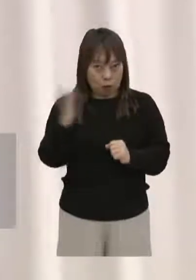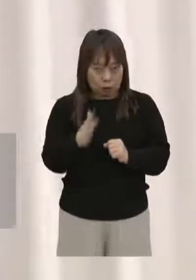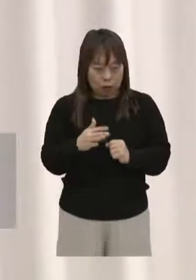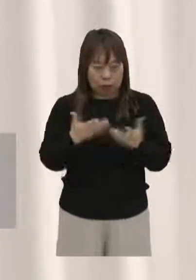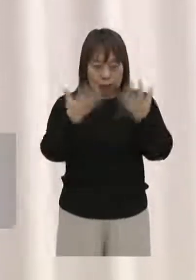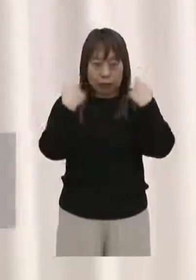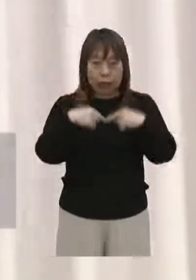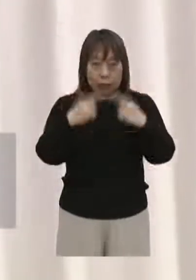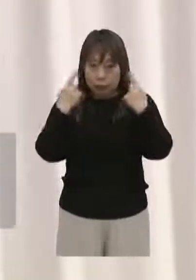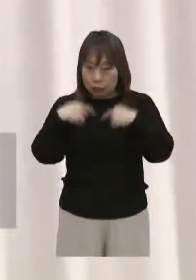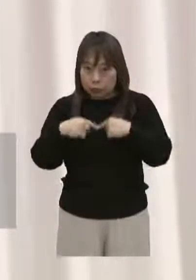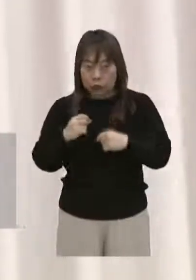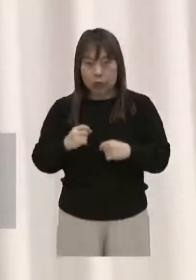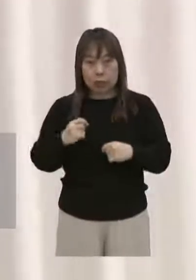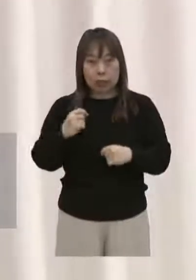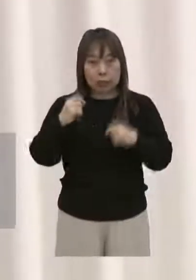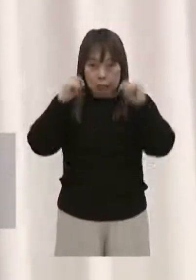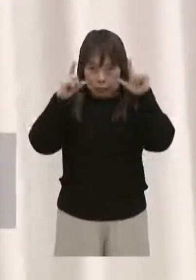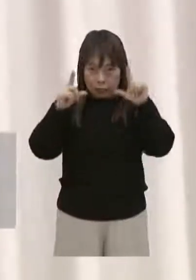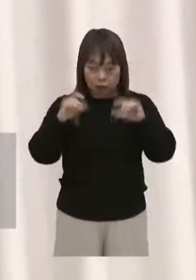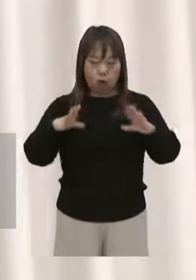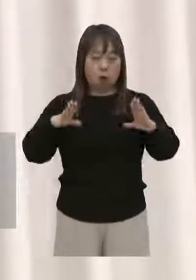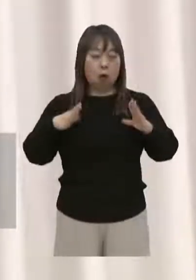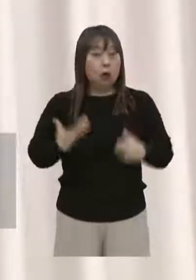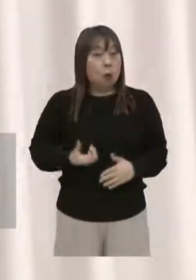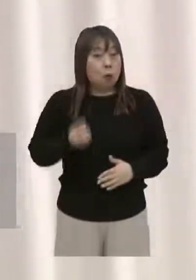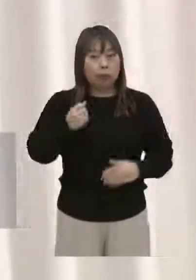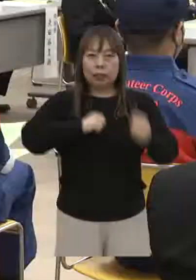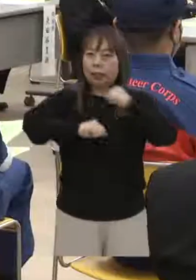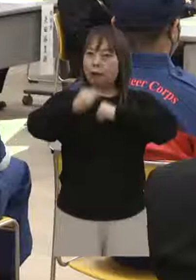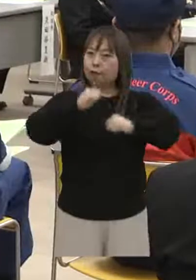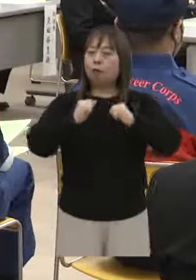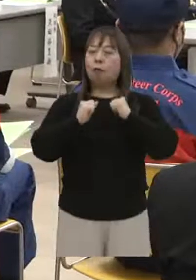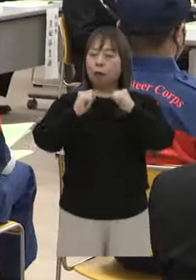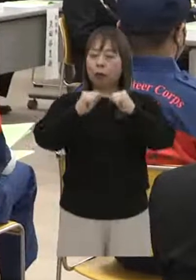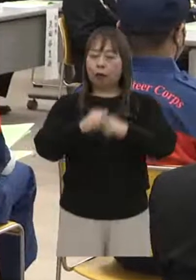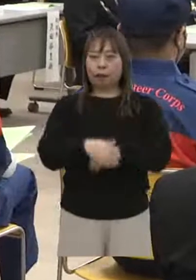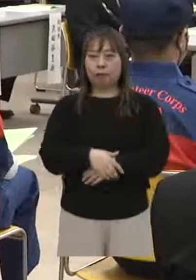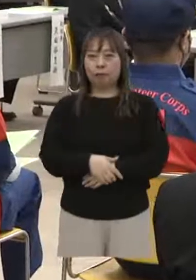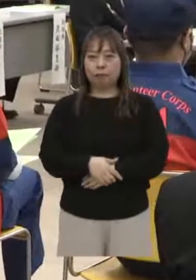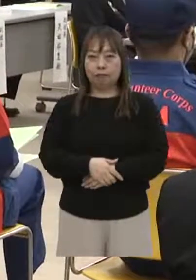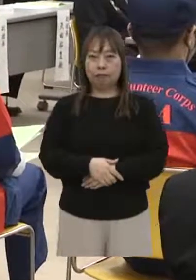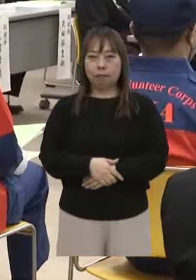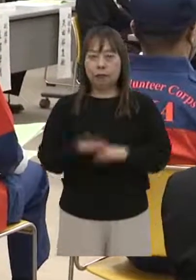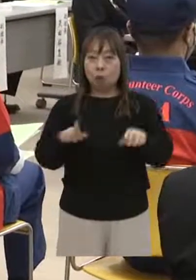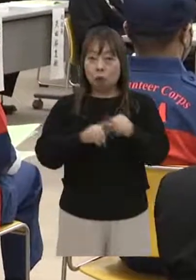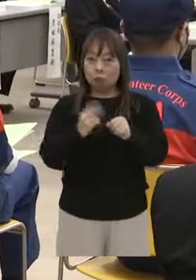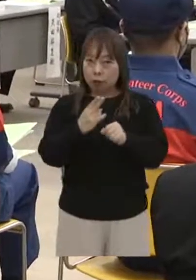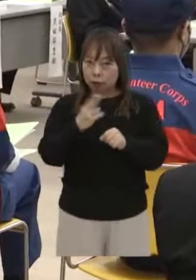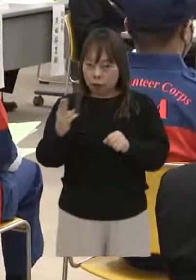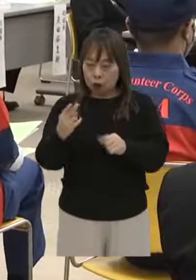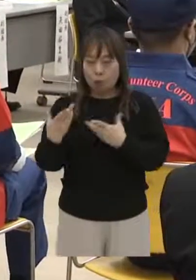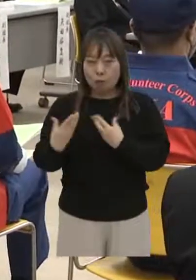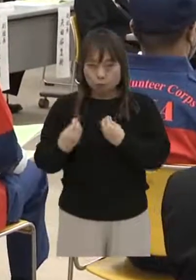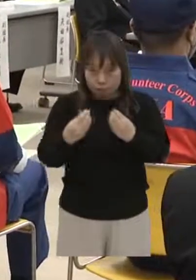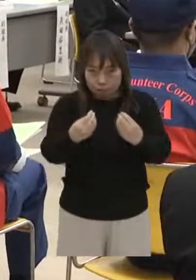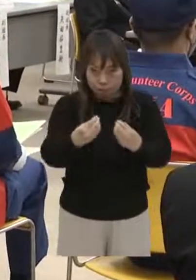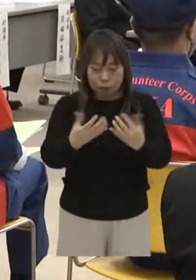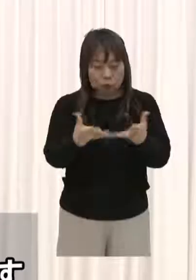一人一人が自覚と誇りを持ち活動を行います。本年度も変わらず